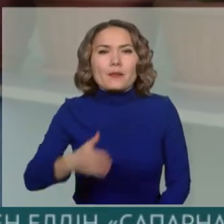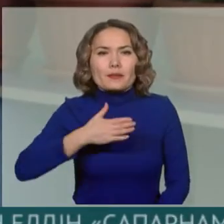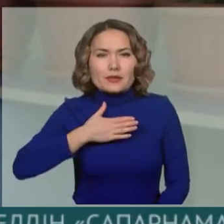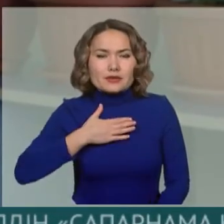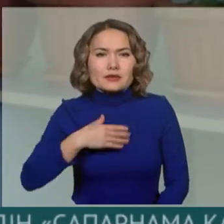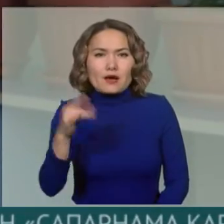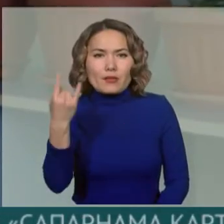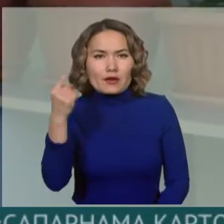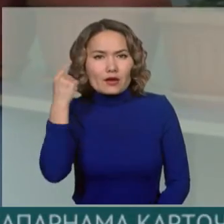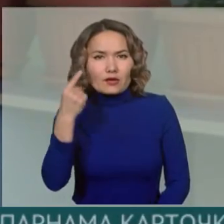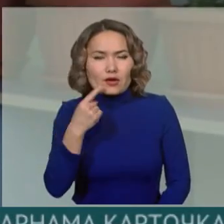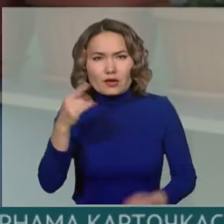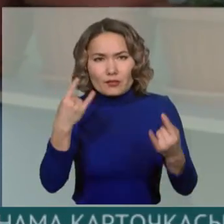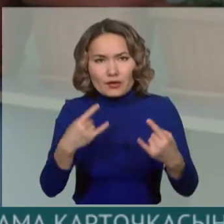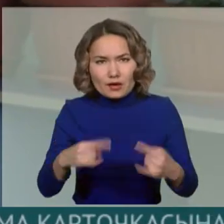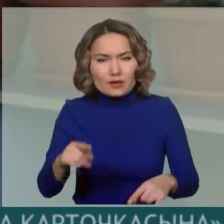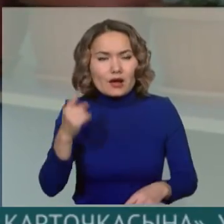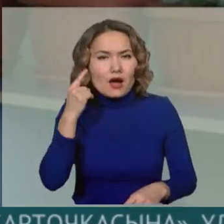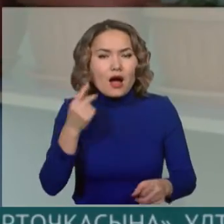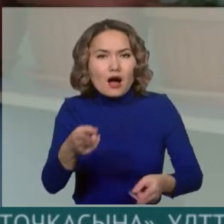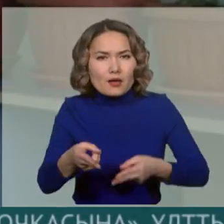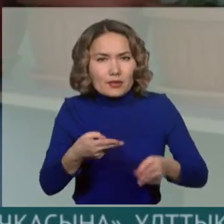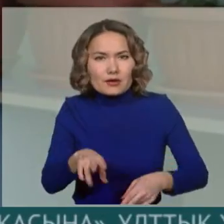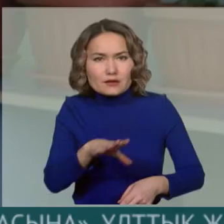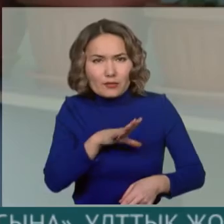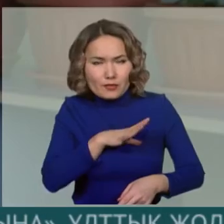енді. Жақсы болады деп ойлаймын, ескидет деп